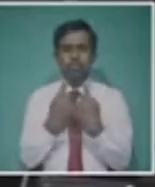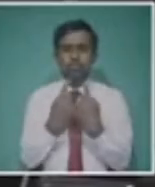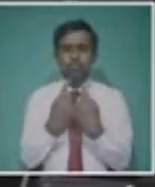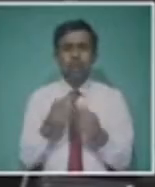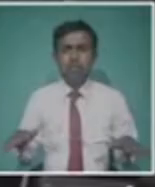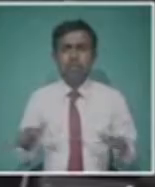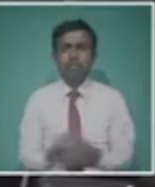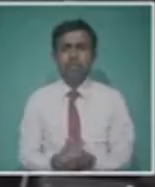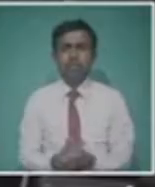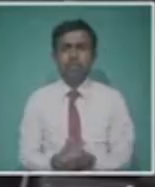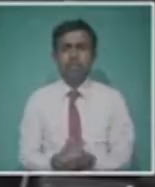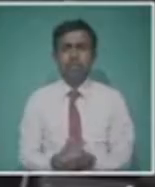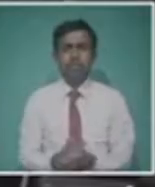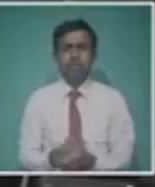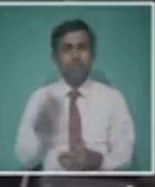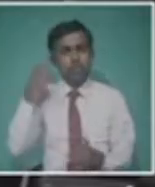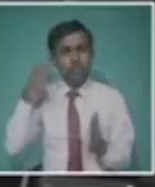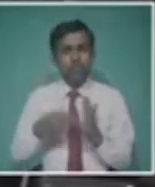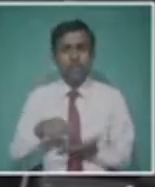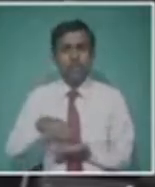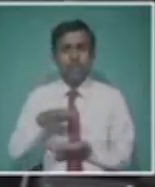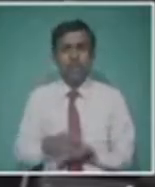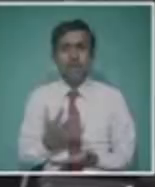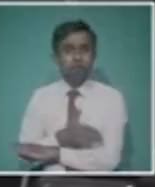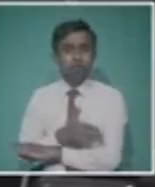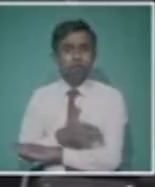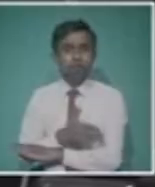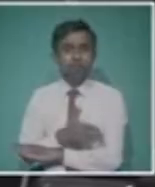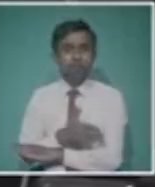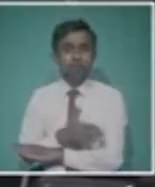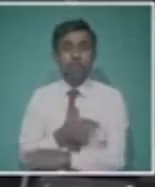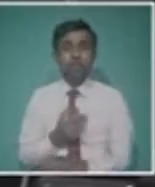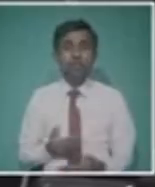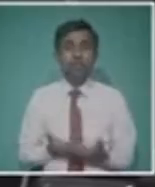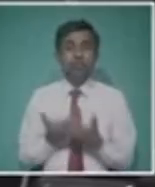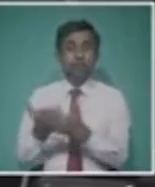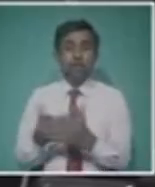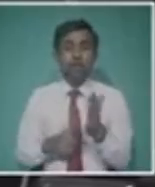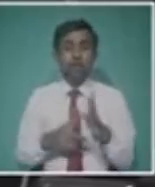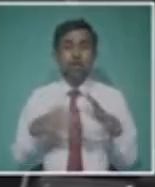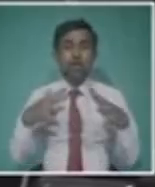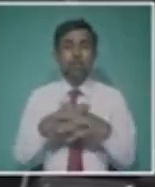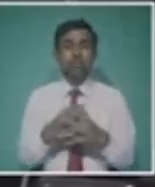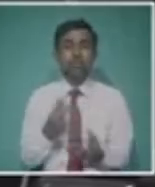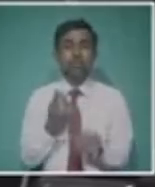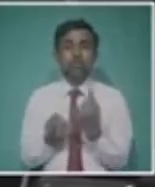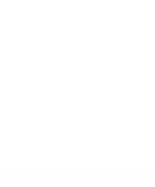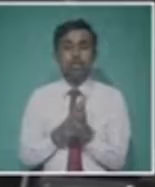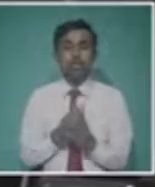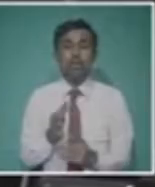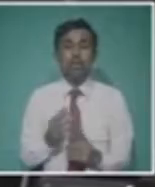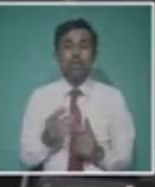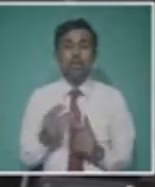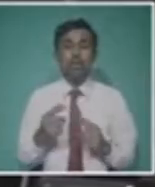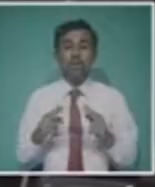සිසු දරුවන්ගෙන්. ඒ පිළිබඳව මම තීරණයක් ගැනීමට ප්‍රථම ඒ යොමු කරලා තියෙනවා නීති අධ්‍යයන සභාවටහි සභාපති ගරු